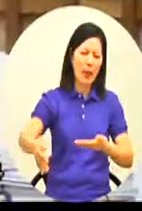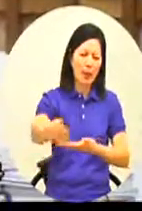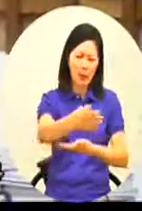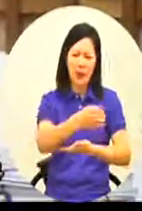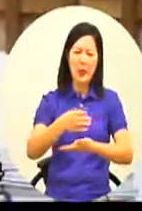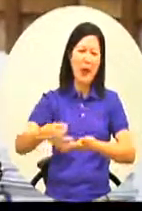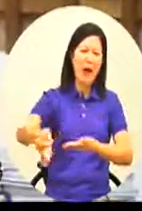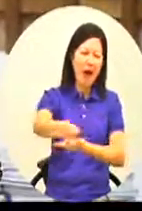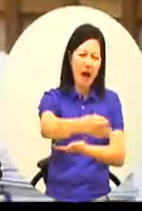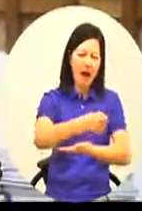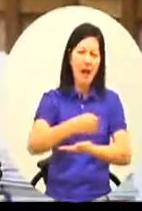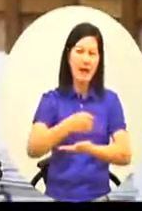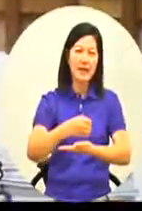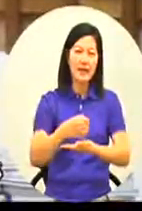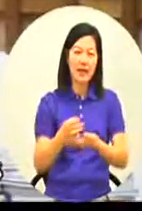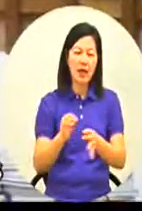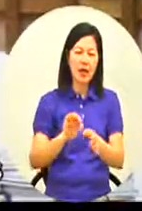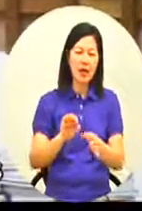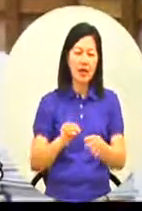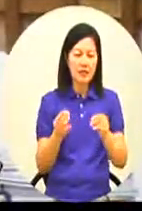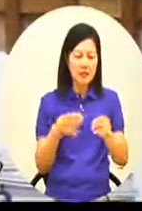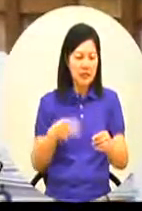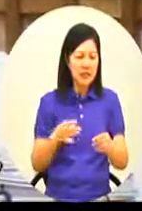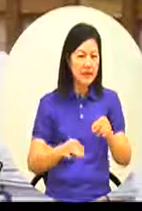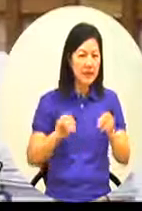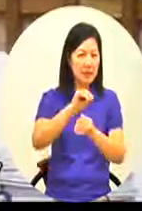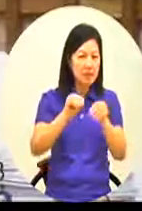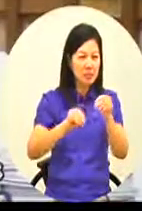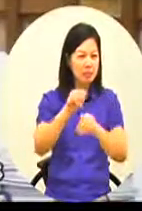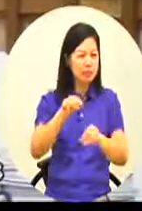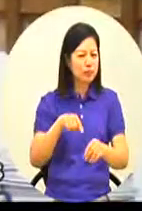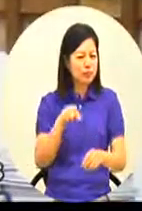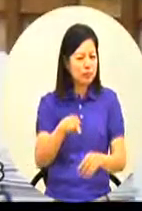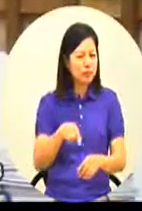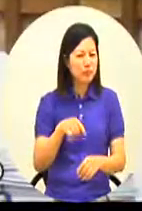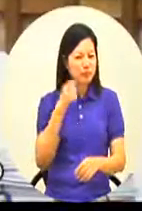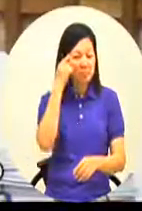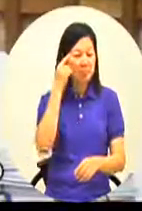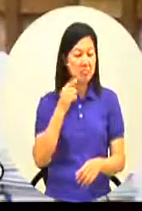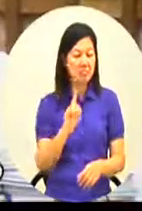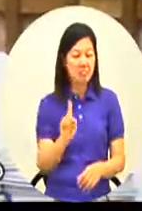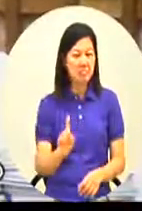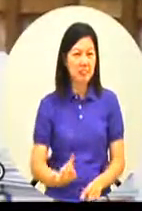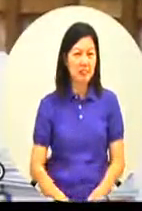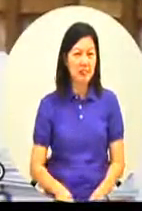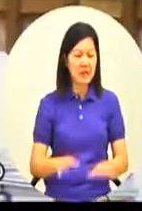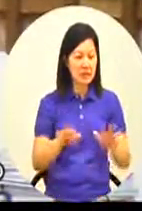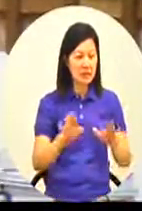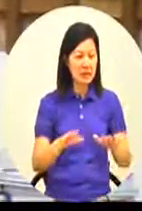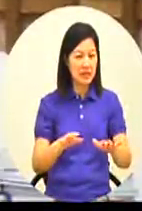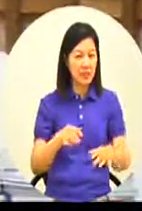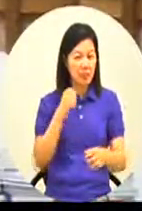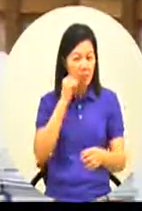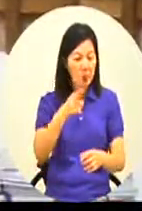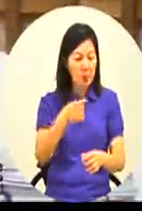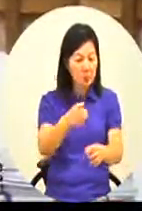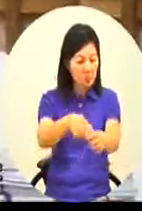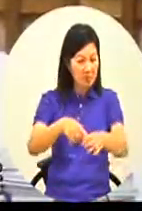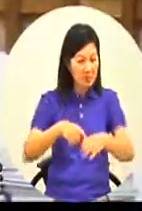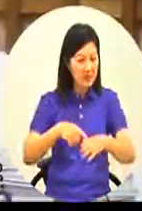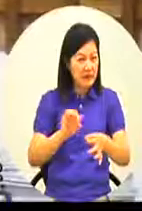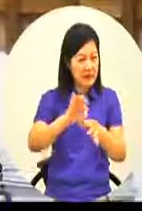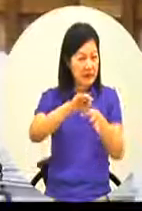必用在调节个人的感觉，因为近 所有的薪水无增加嘛，物